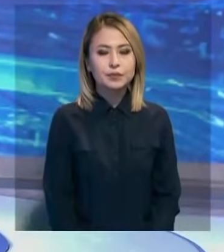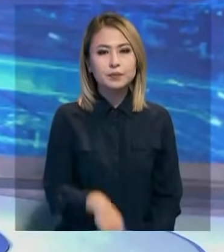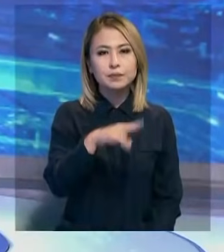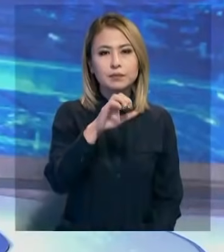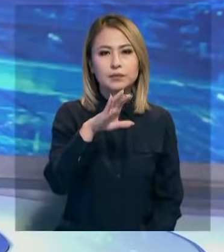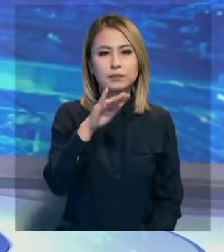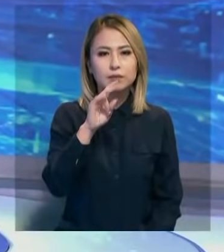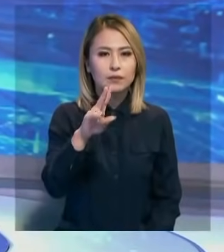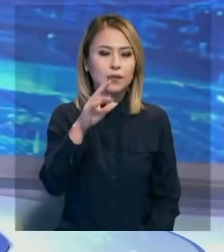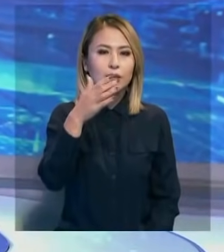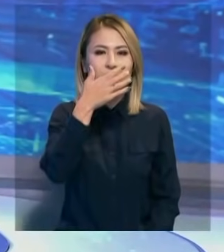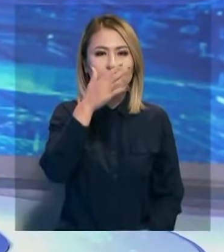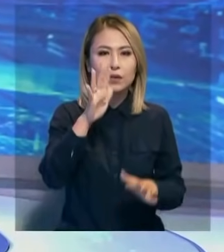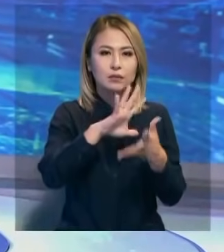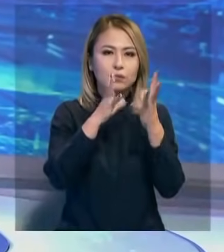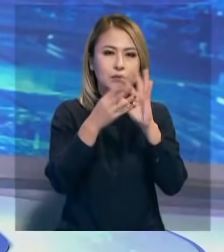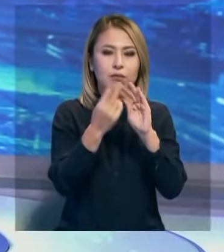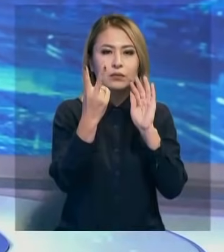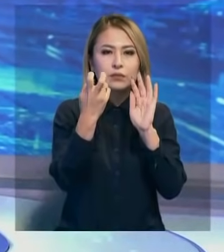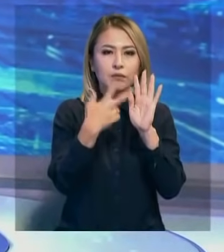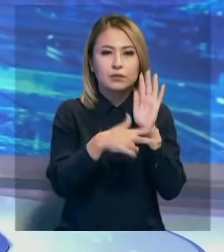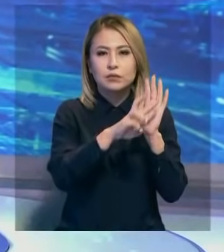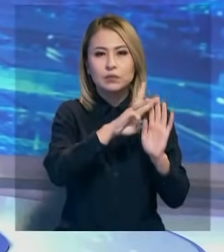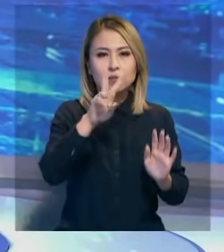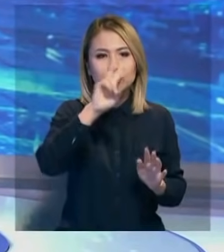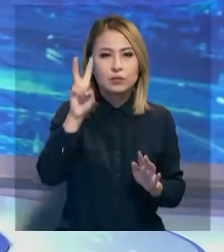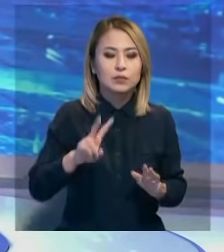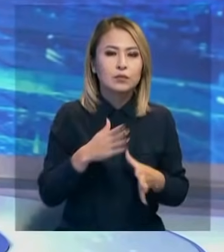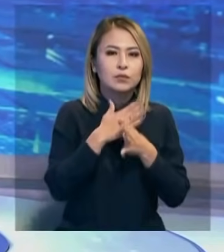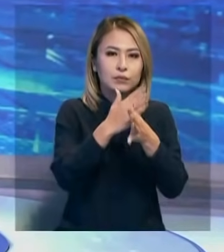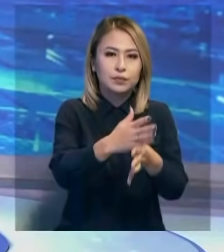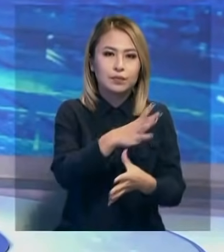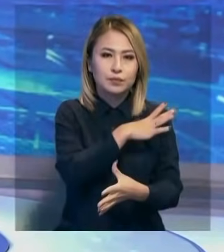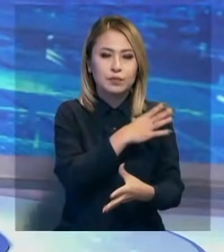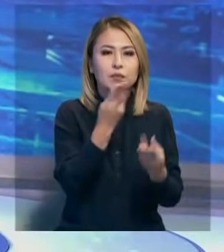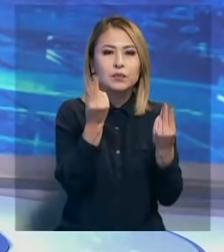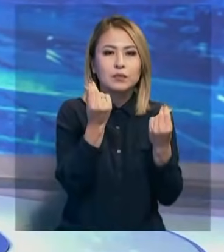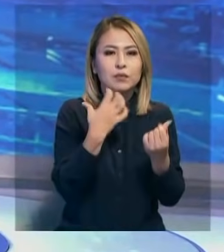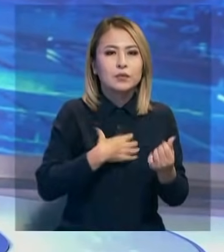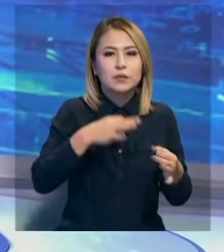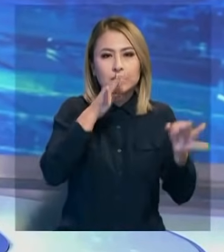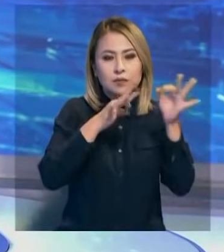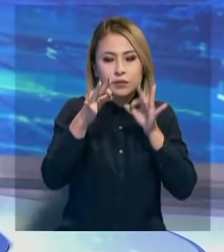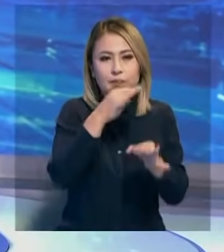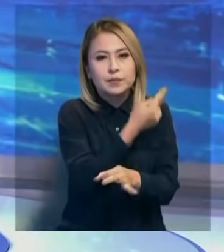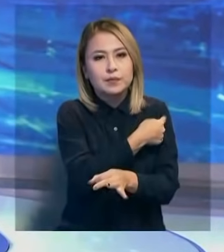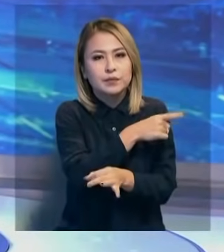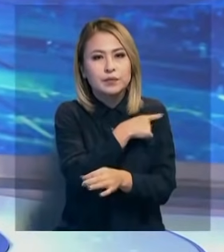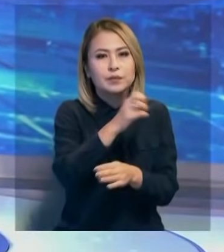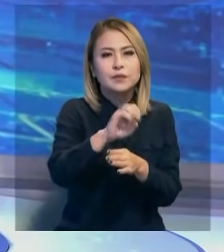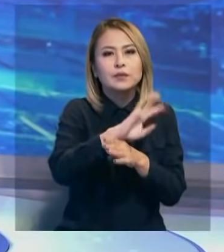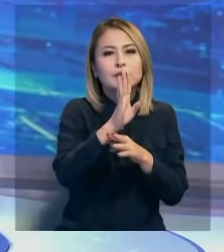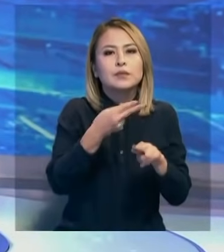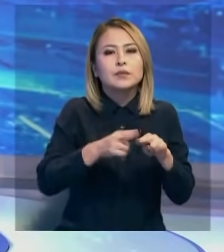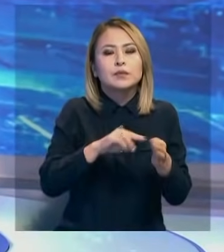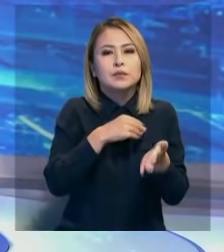Пәкістан Ауғанстанға жалпы құны 280 миллион долларға гуманитарлық көмек береді. Бұл қаржы негізінен дәрі-дәрмек пен медициналық